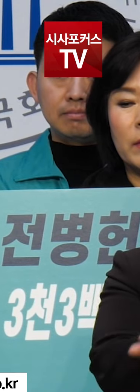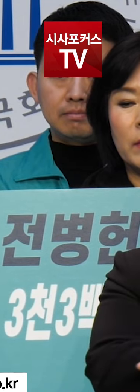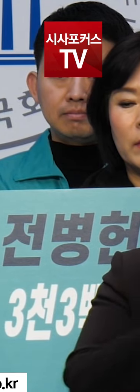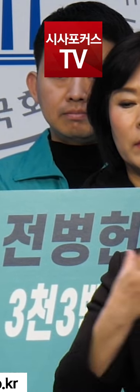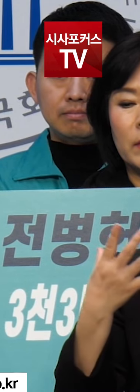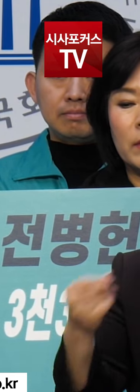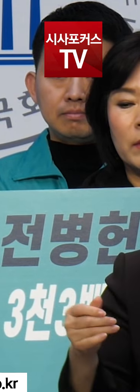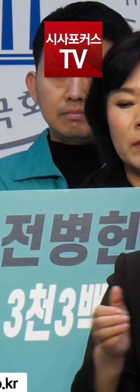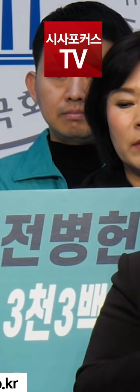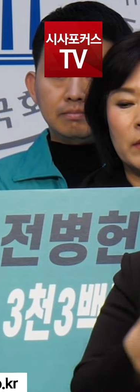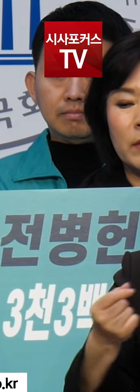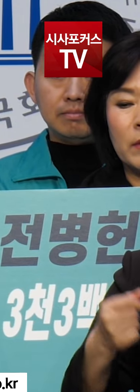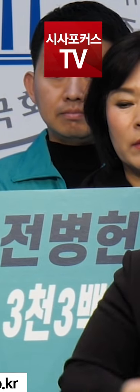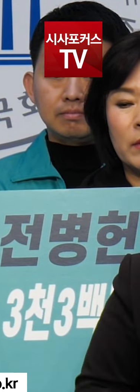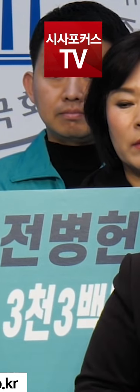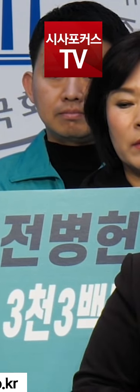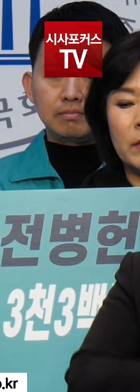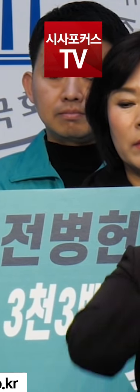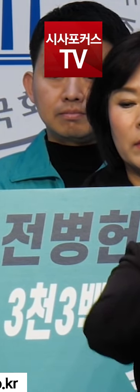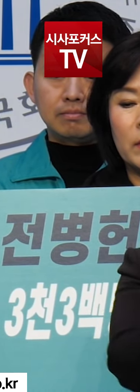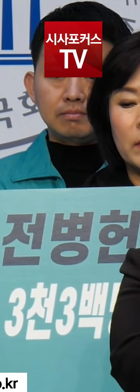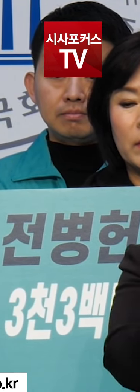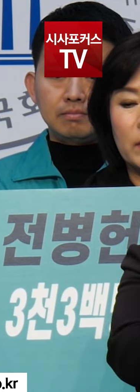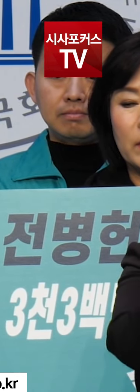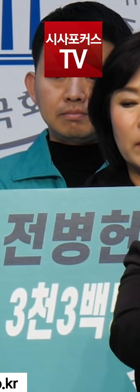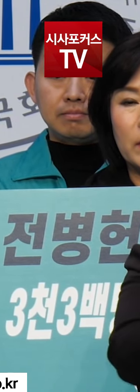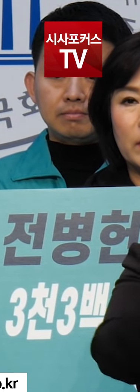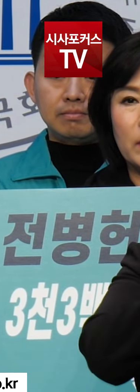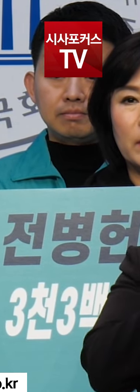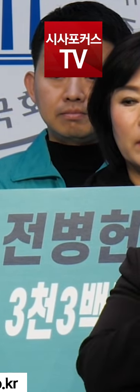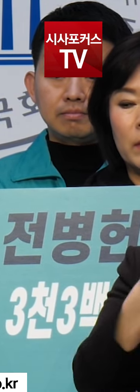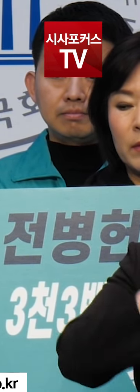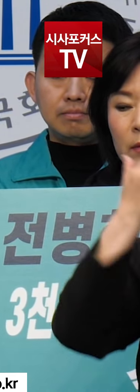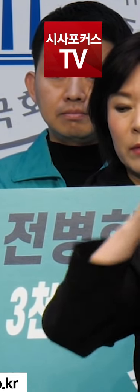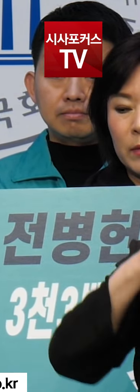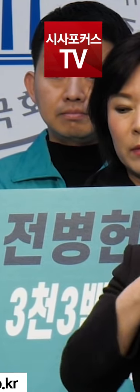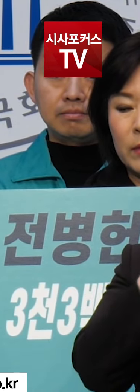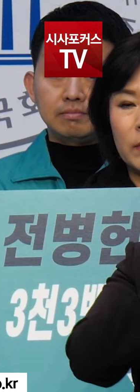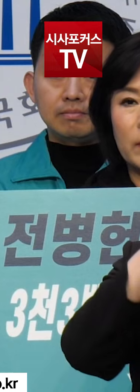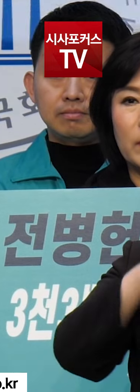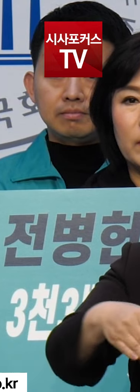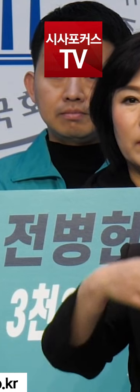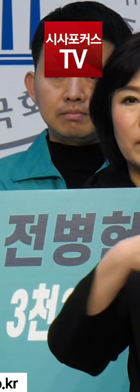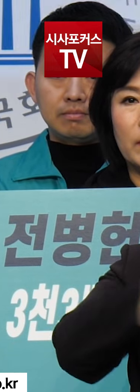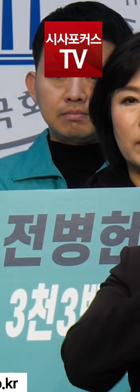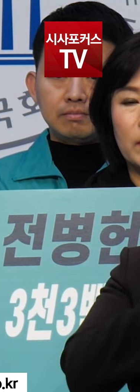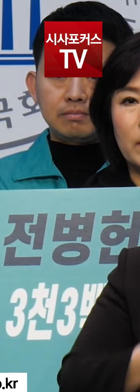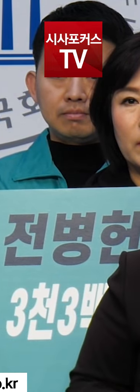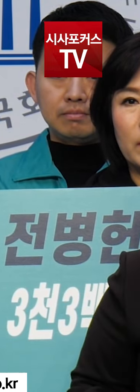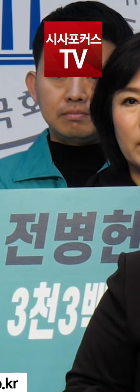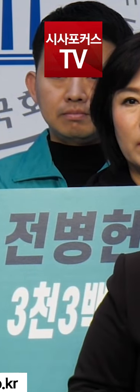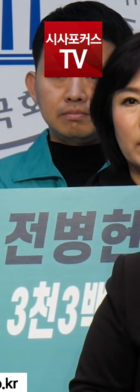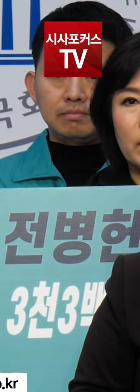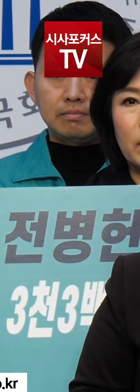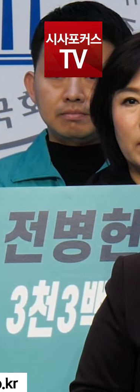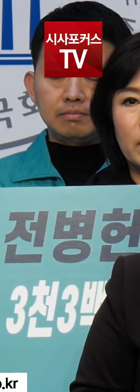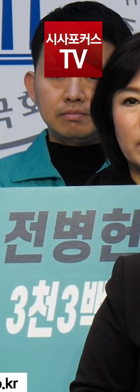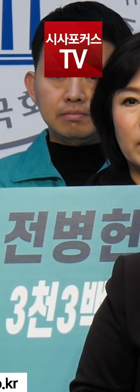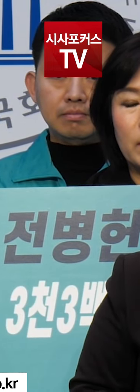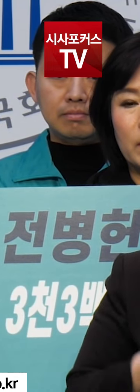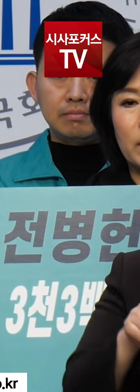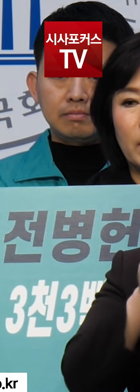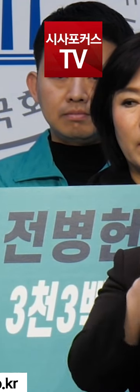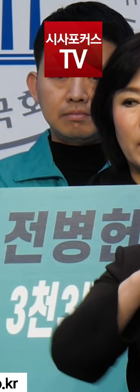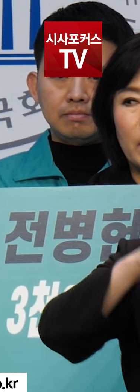때문입니다. 정당 민주주의의 위기이자 대한민국 민주주의가 심각한 위기에 빠졌습니다. 이번